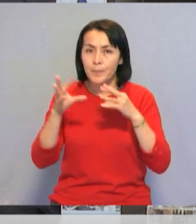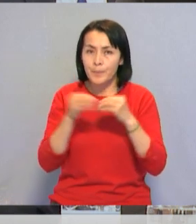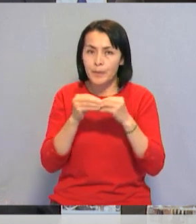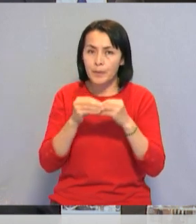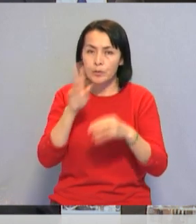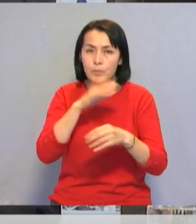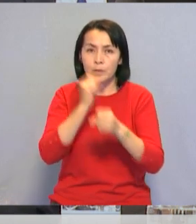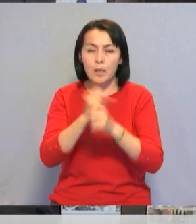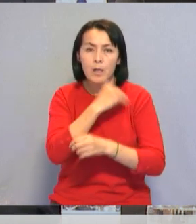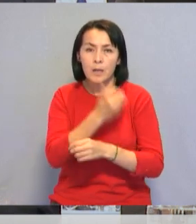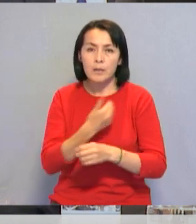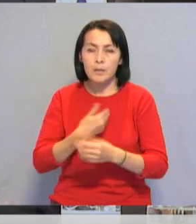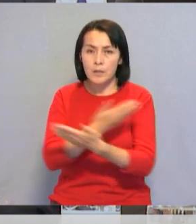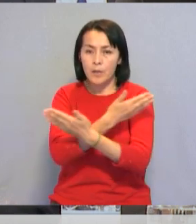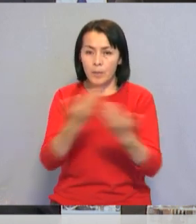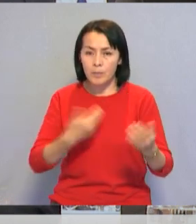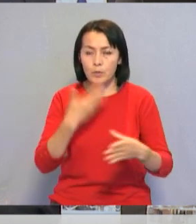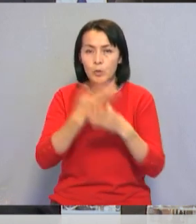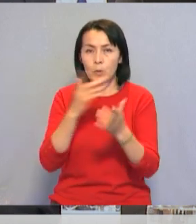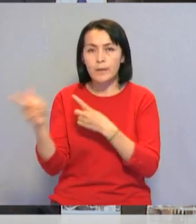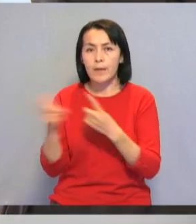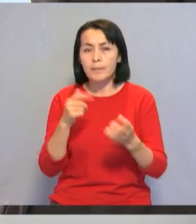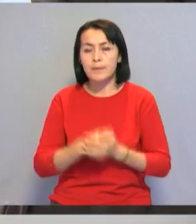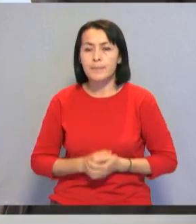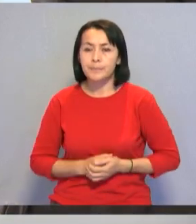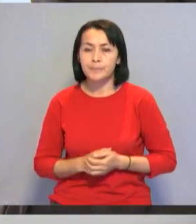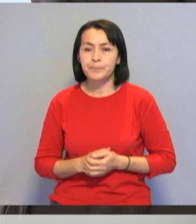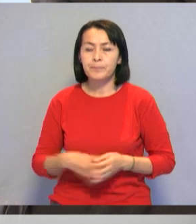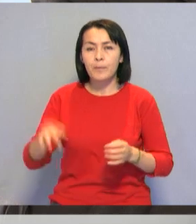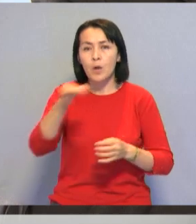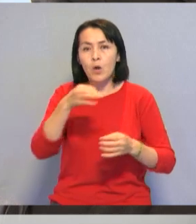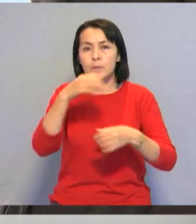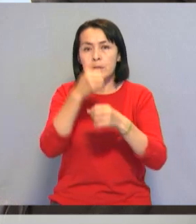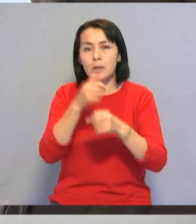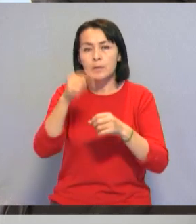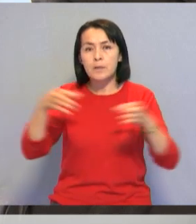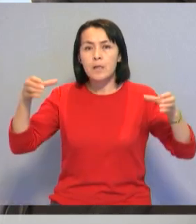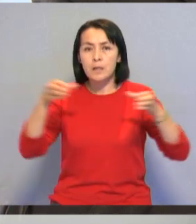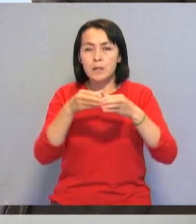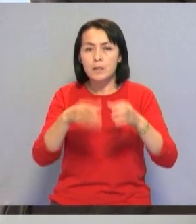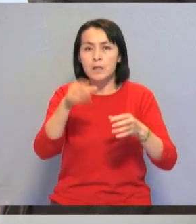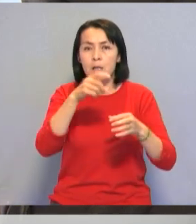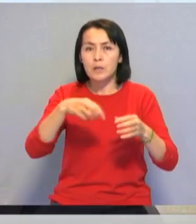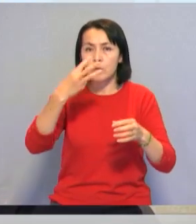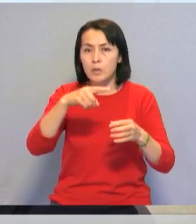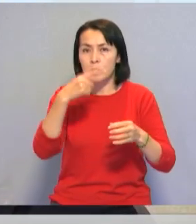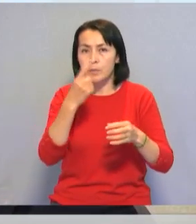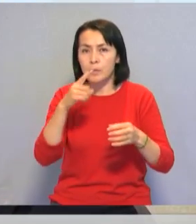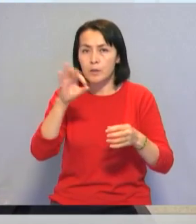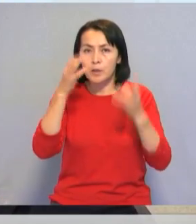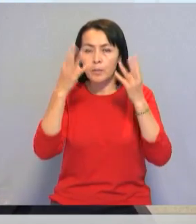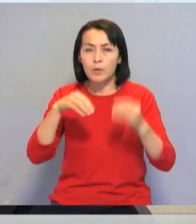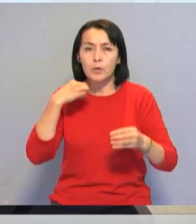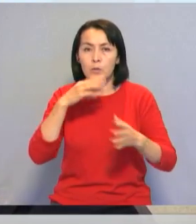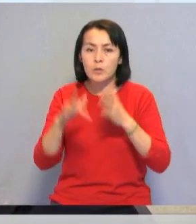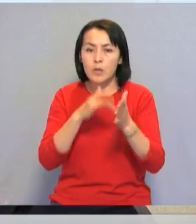да бір тірлік жасаймыз десеңіздер, бәрін жағдан біз қолдауға дайынбыз. Облыс әкімі ресми делегация өкілдерін 31 қазан күні